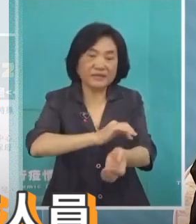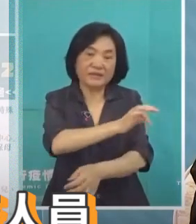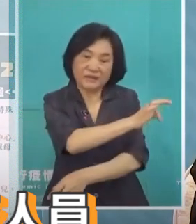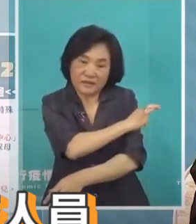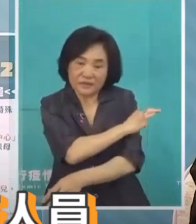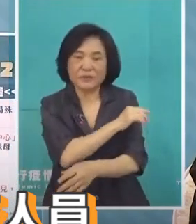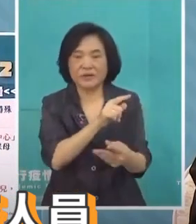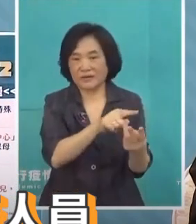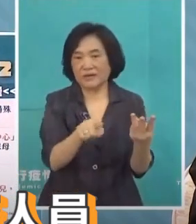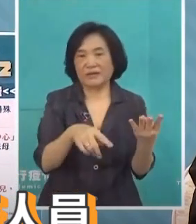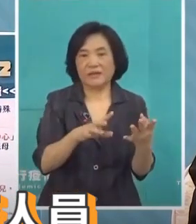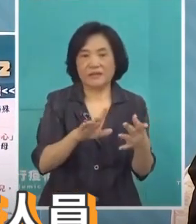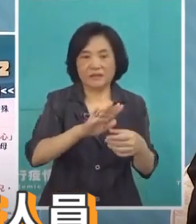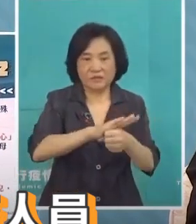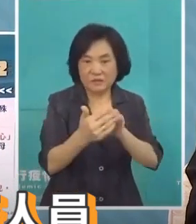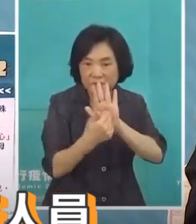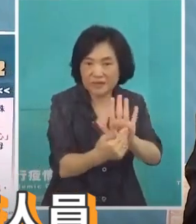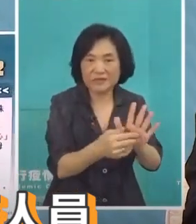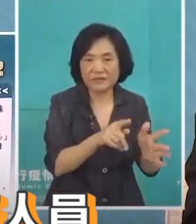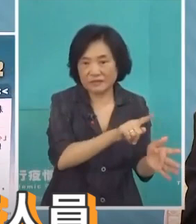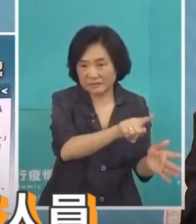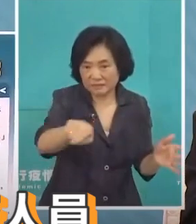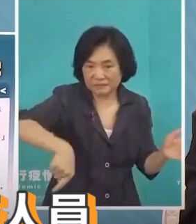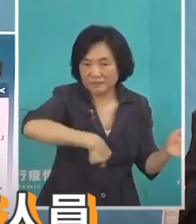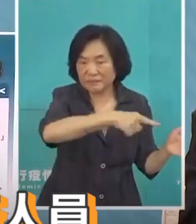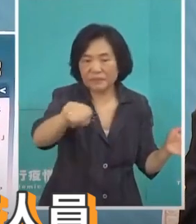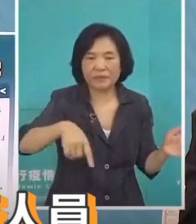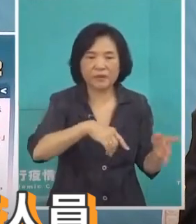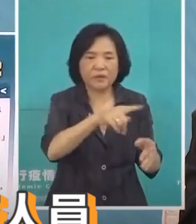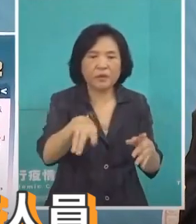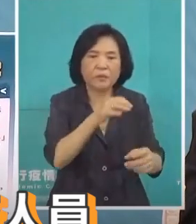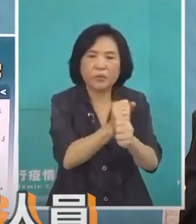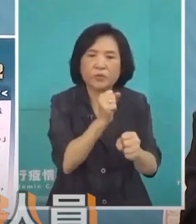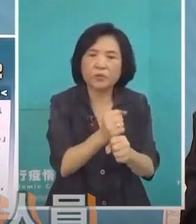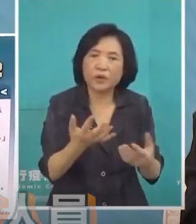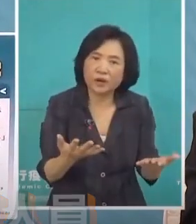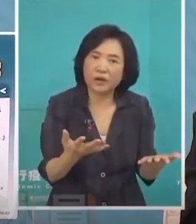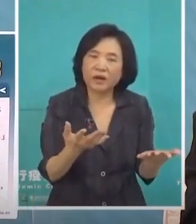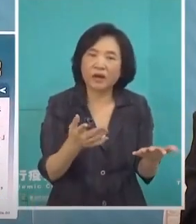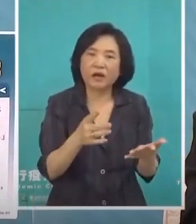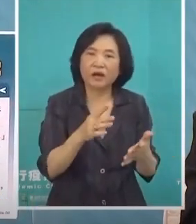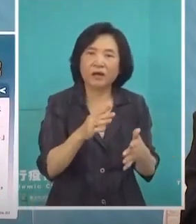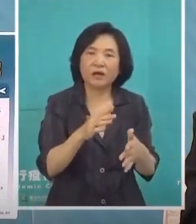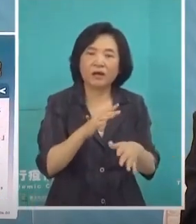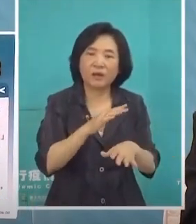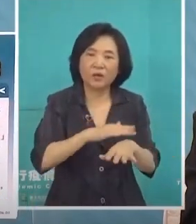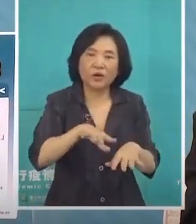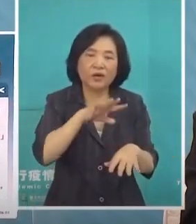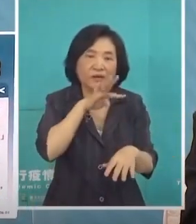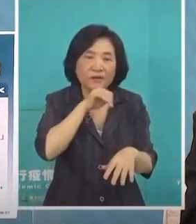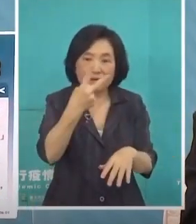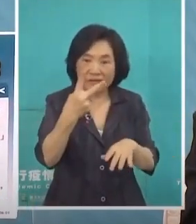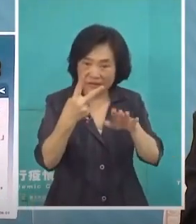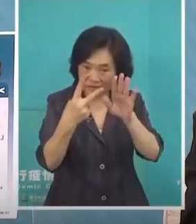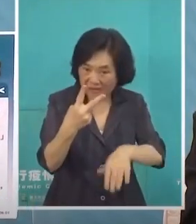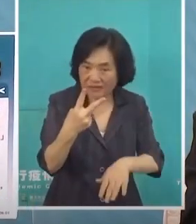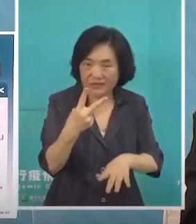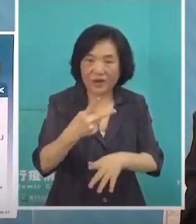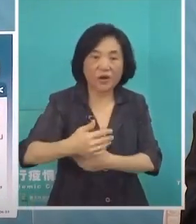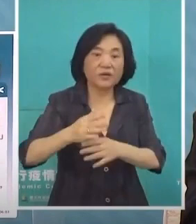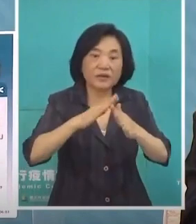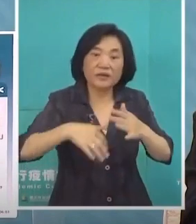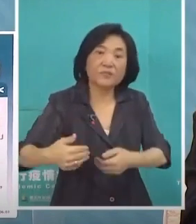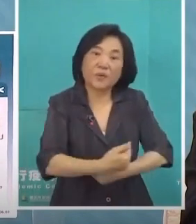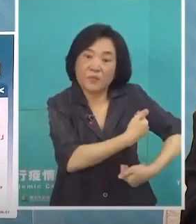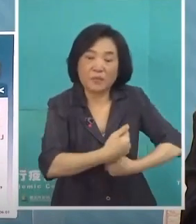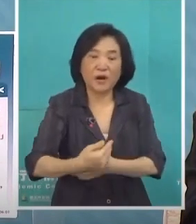，现在是在防疫人员，你知道，那他必须工作的关系，那有0到2岁的婴幼儿需